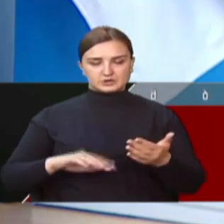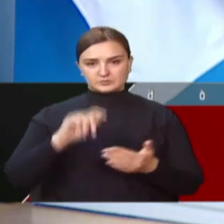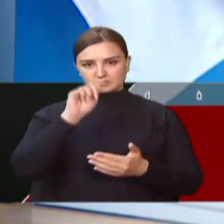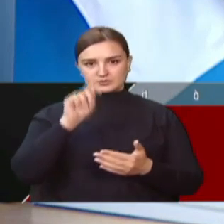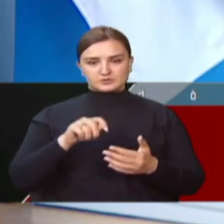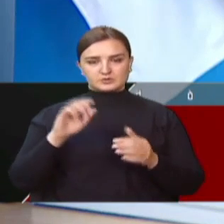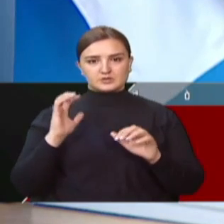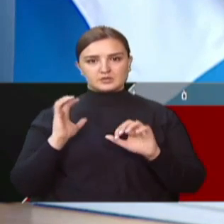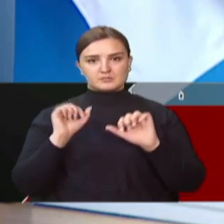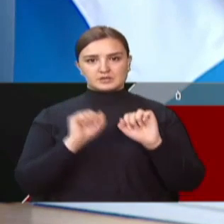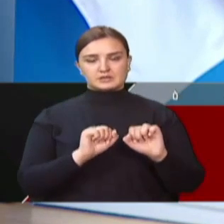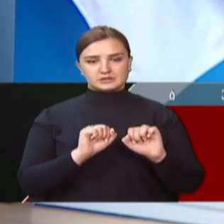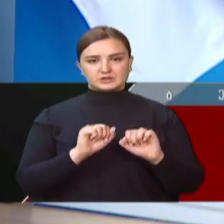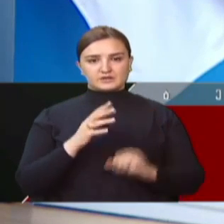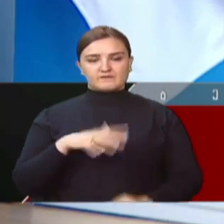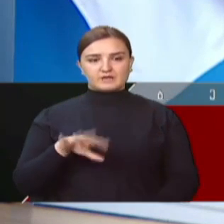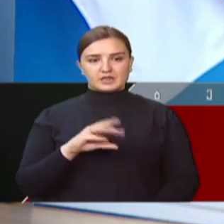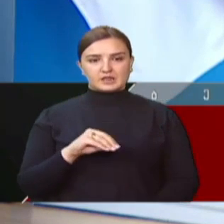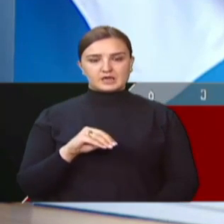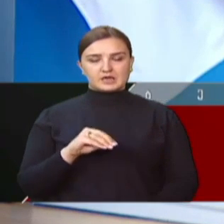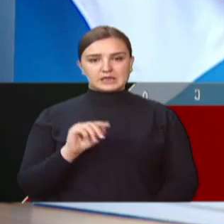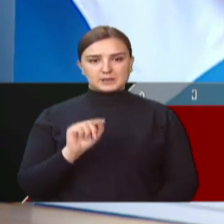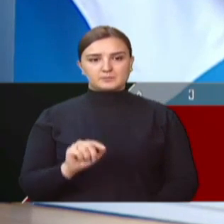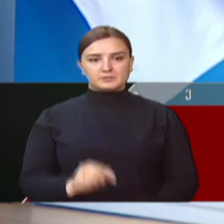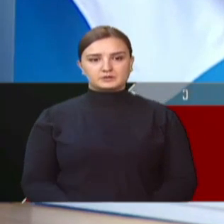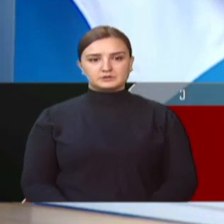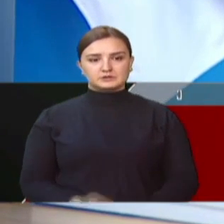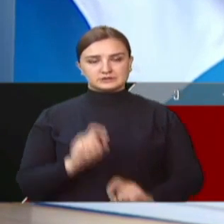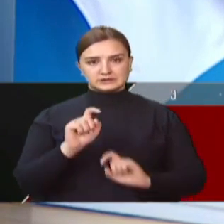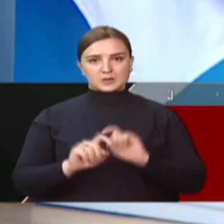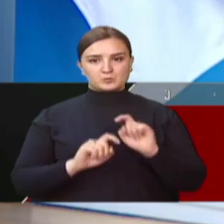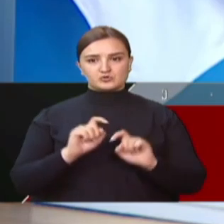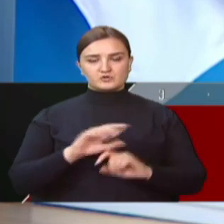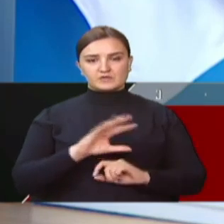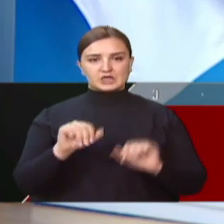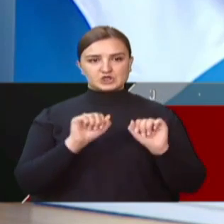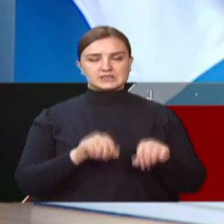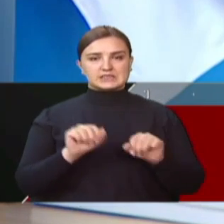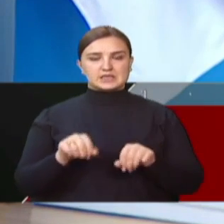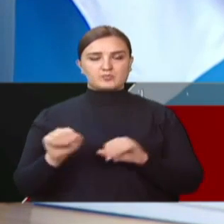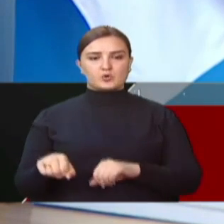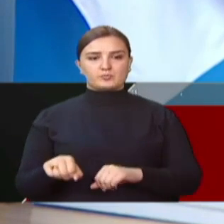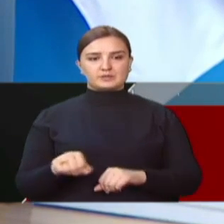უკრაინის მხარდაჭერას ყველა იმ ნაბიჯით და ყველა შესაძლებლობით,